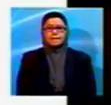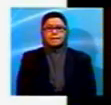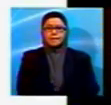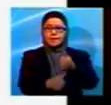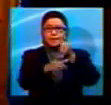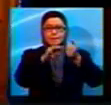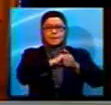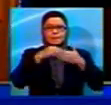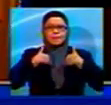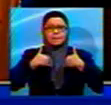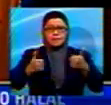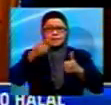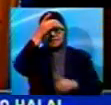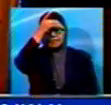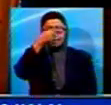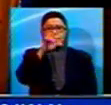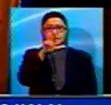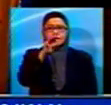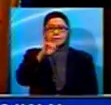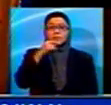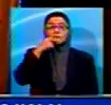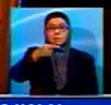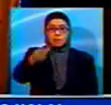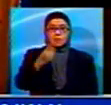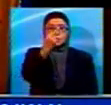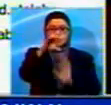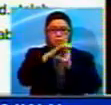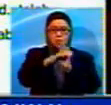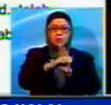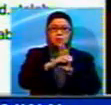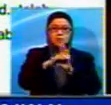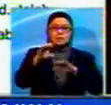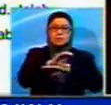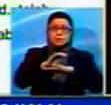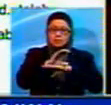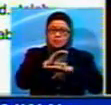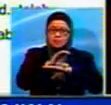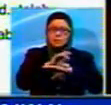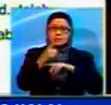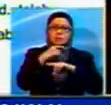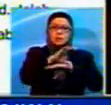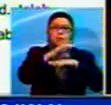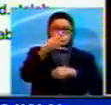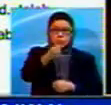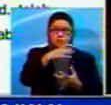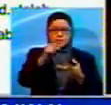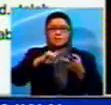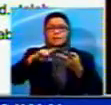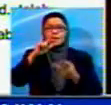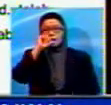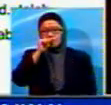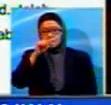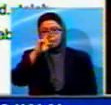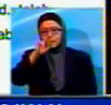timbalan menteri kesihatan Datuk Seri Hilmi Yahya berkata dua sampel coklat catberry iaitu coklat susu dengan kacang Hazel